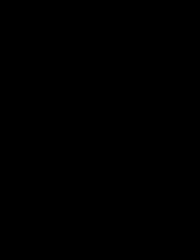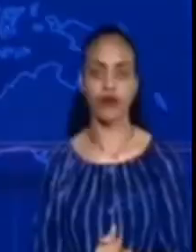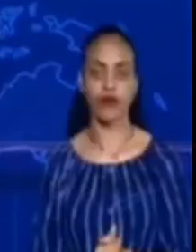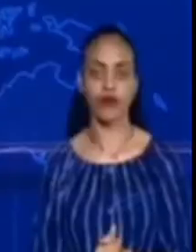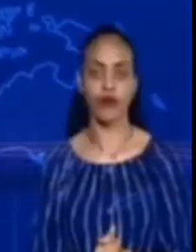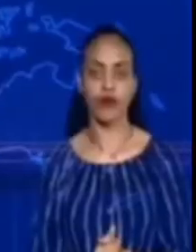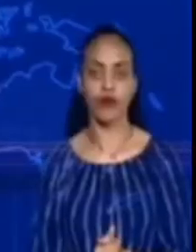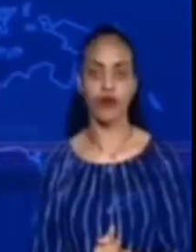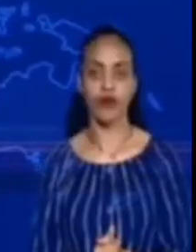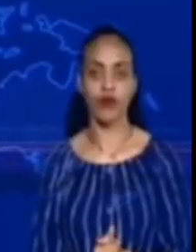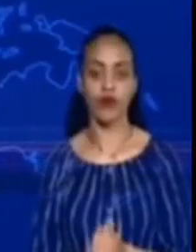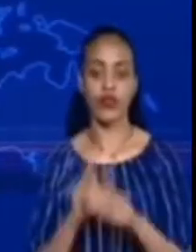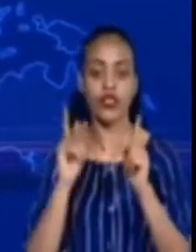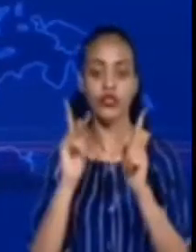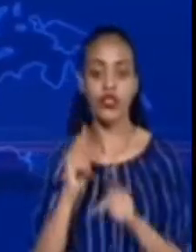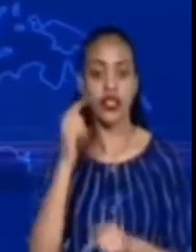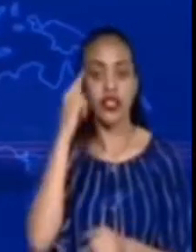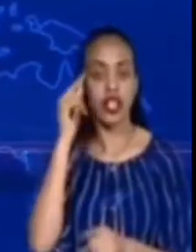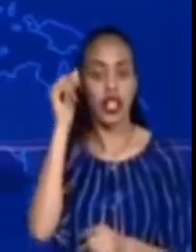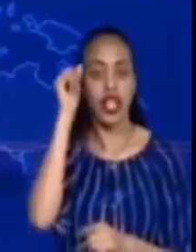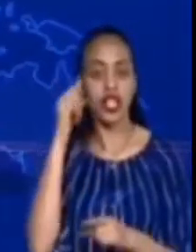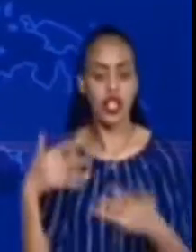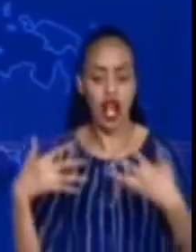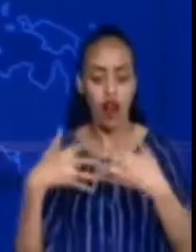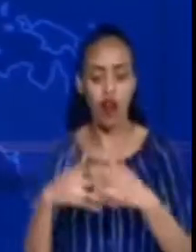በይ ፌንት ሲነክል አልቻለም